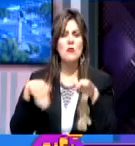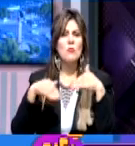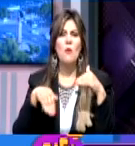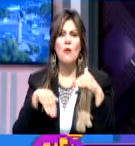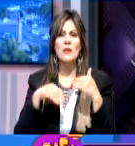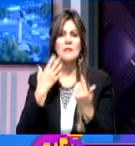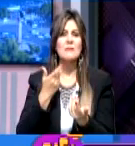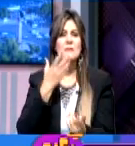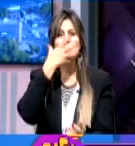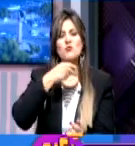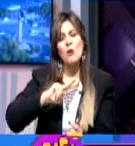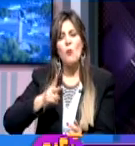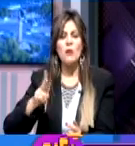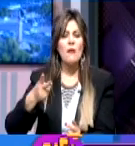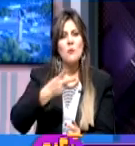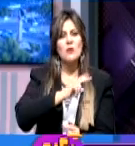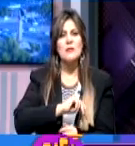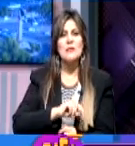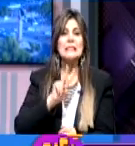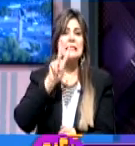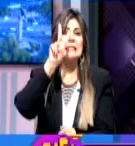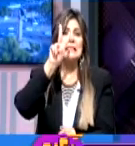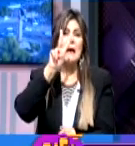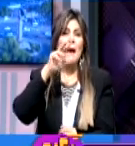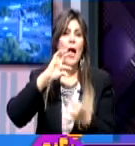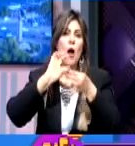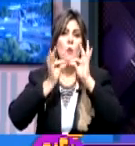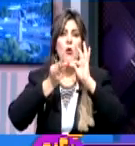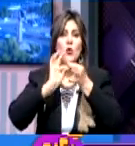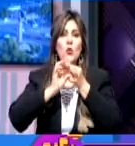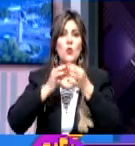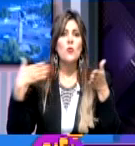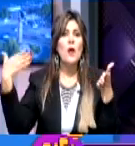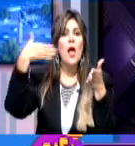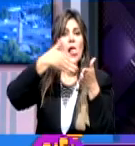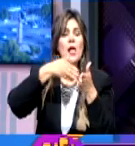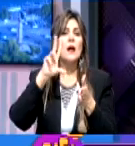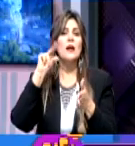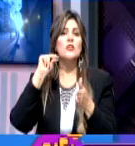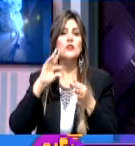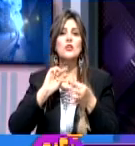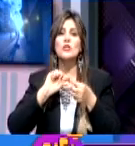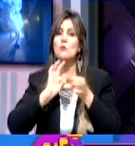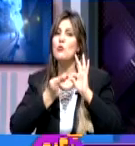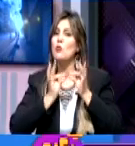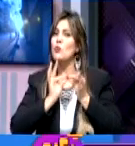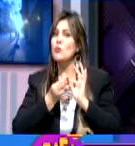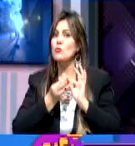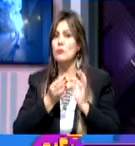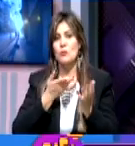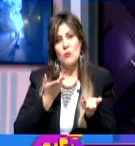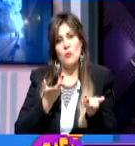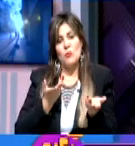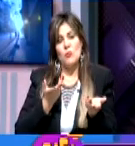متفاوتة ما بين 7 ملايين إلى 20 مليونا. ومن الواضح أيضا أن النسبة غير